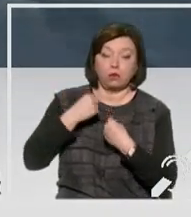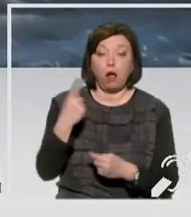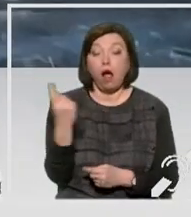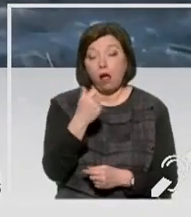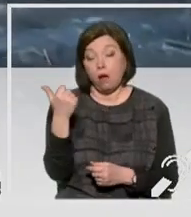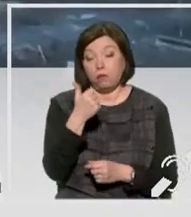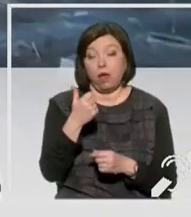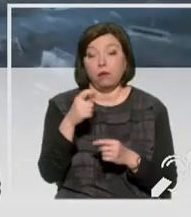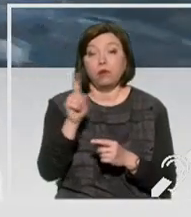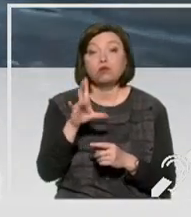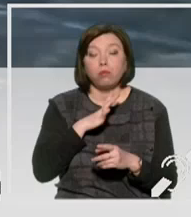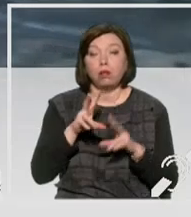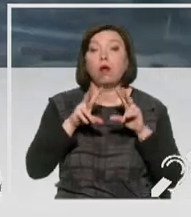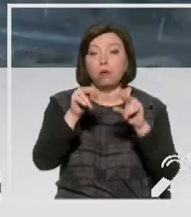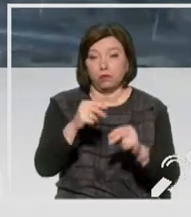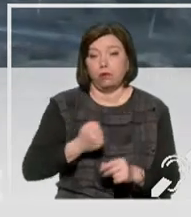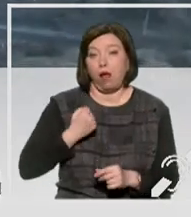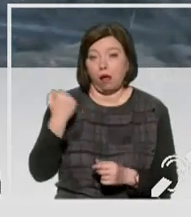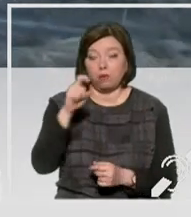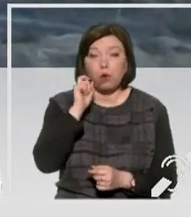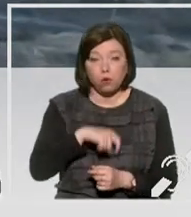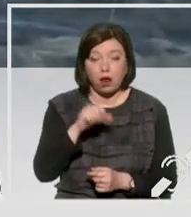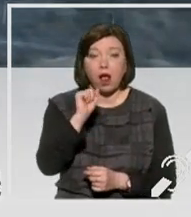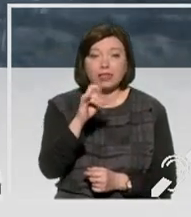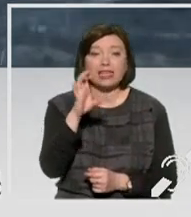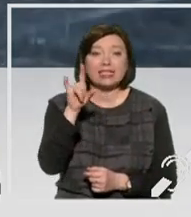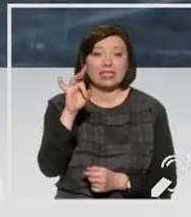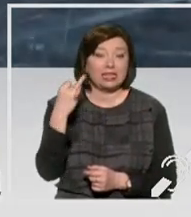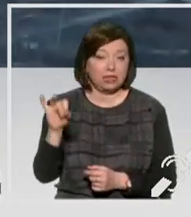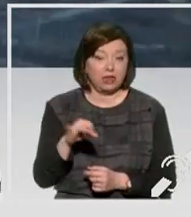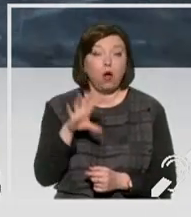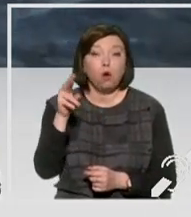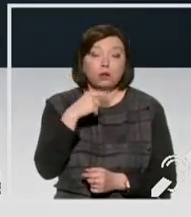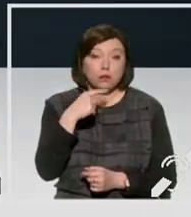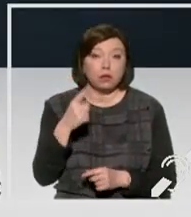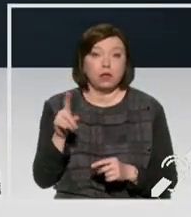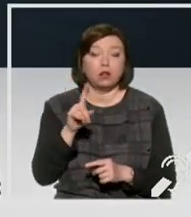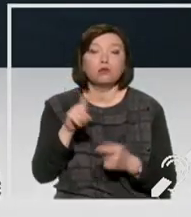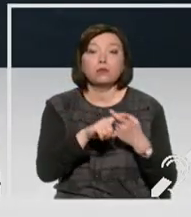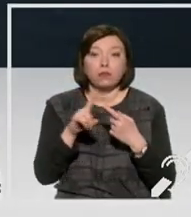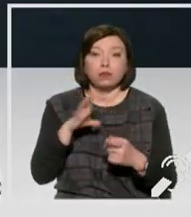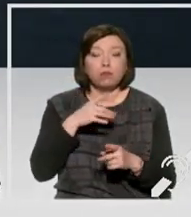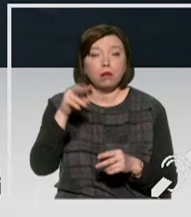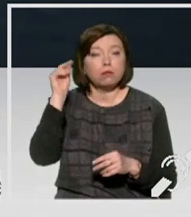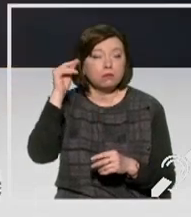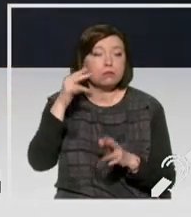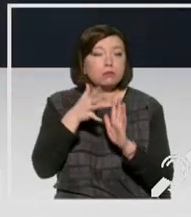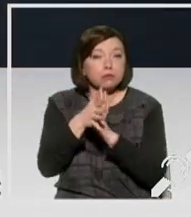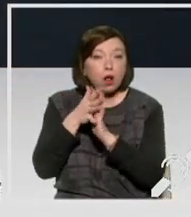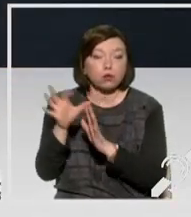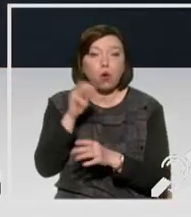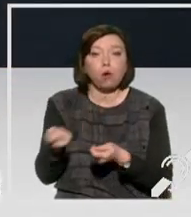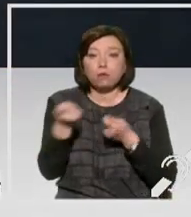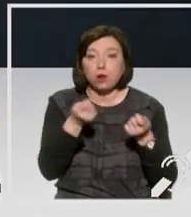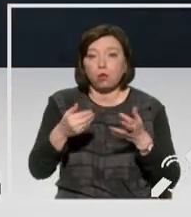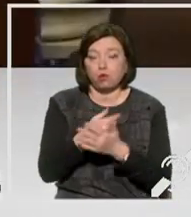prioritățile enunțate de noul comandant al Forțelor Armate ale Ucrainei, Alexandru Sârski. Anunțul său a fost făcut pe fondul unor prognoze pesimiste legate de